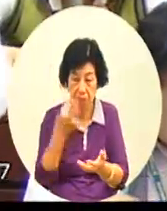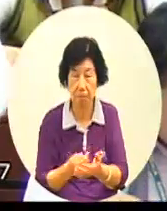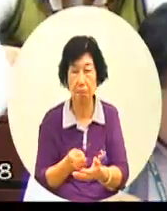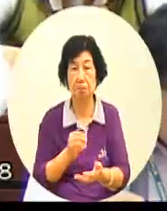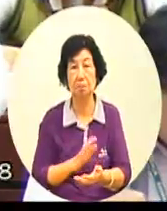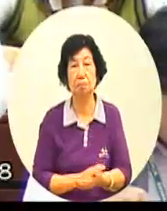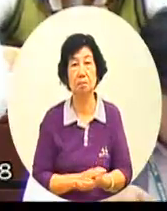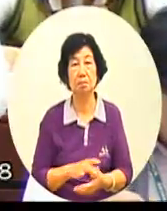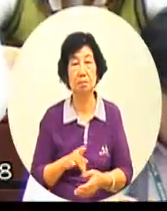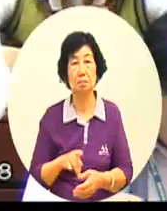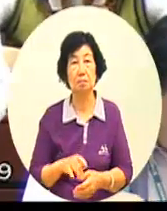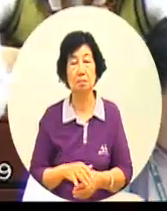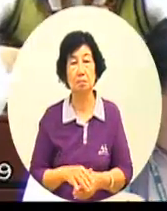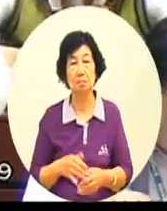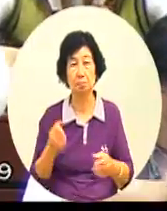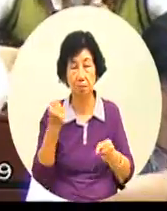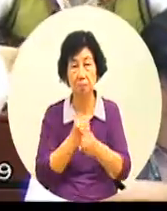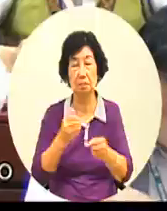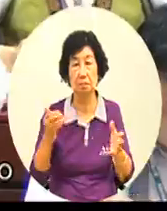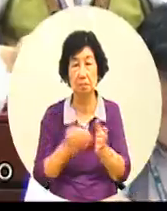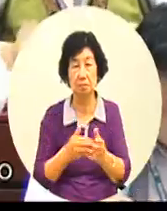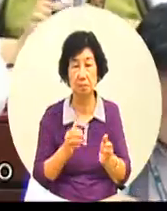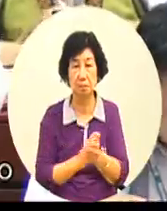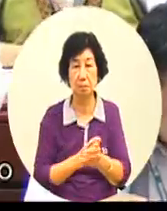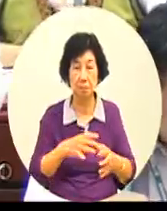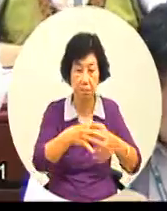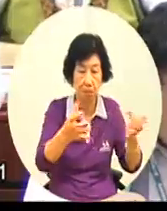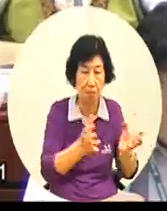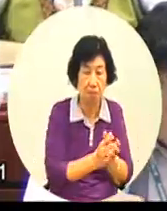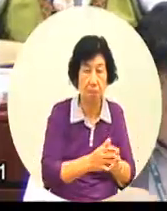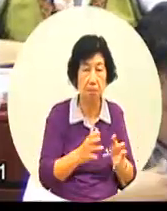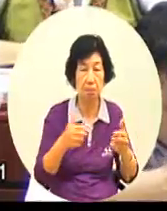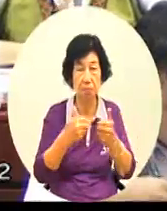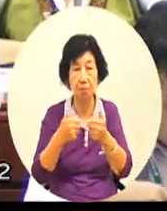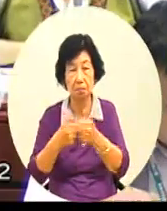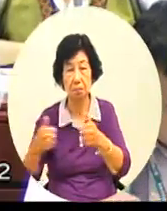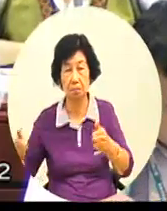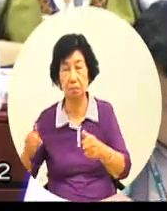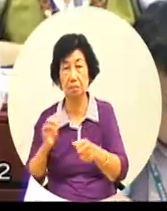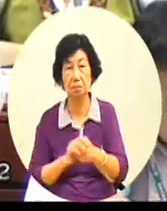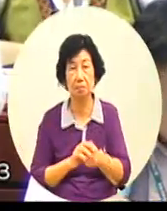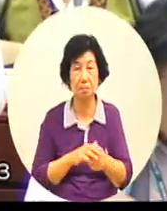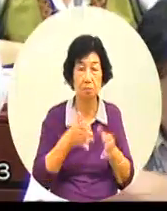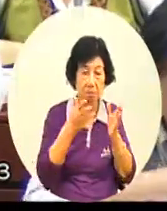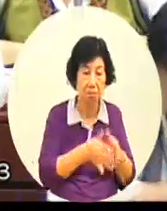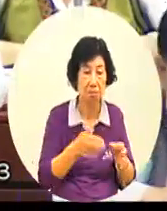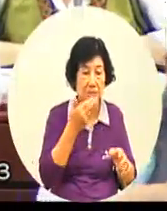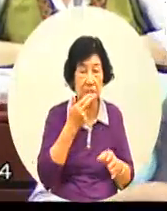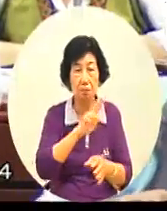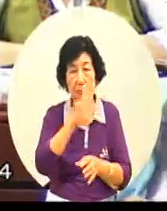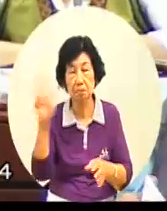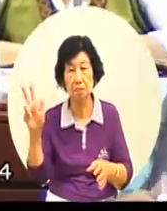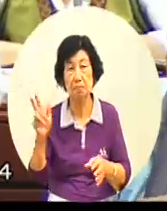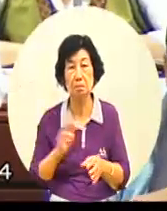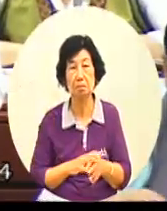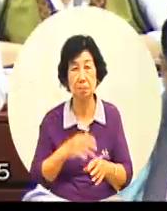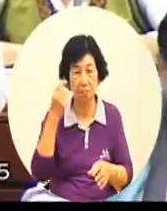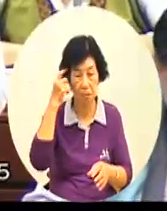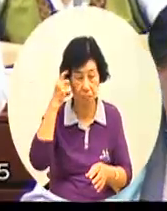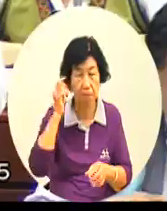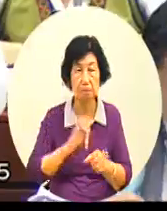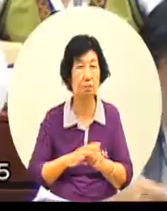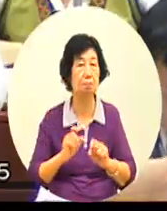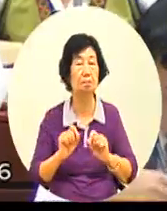有变成说，包括议员还有部分的族人或许还有对颜色啦都还有意见，但是我们整个按照我们